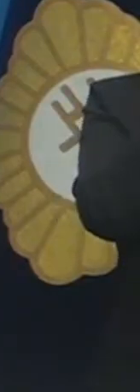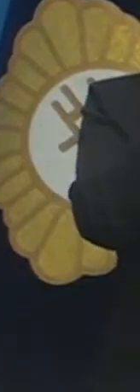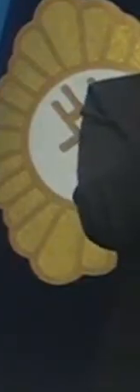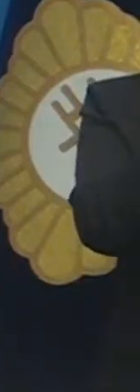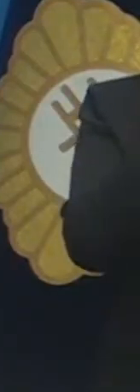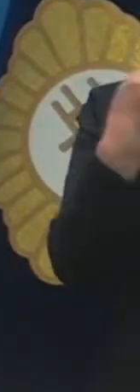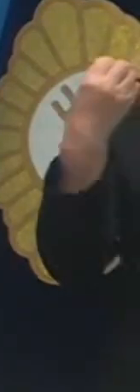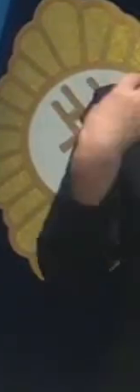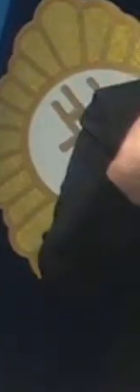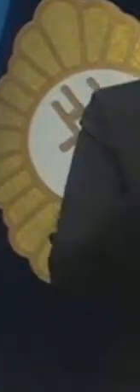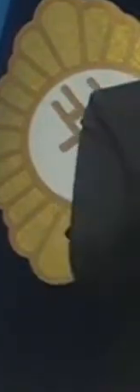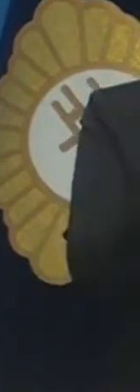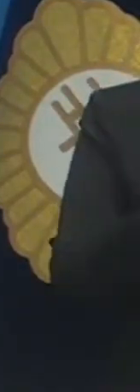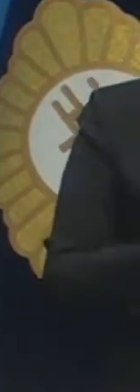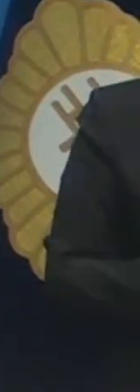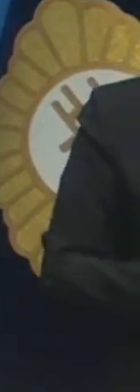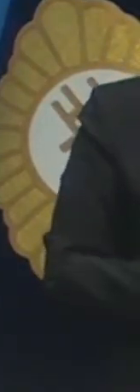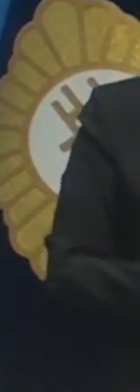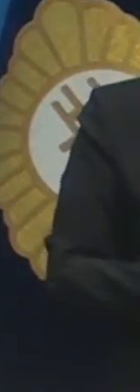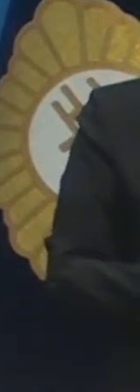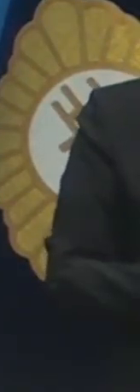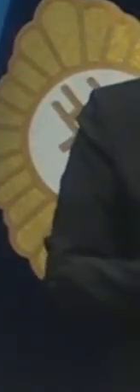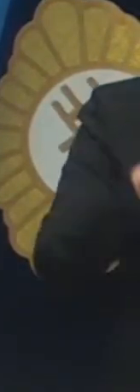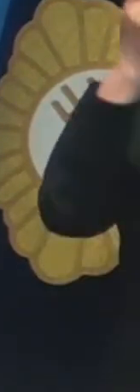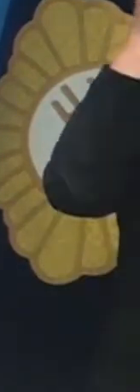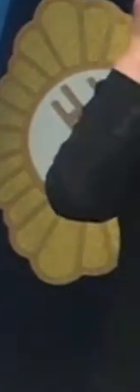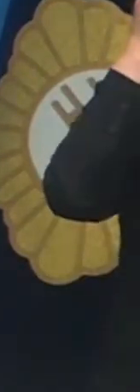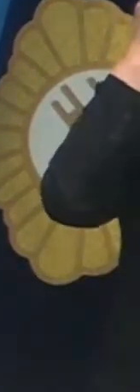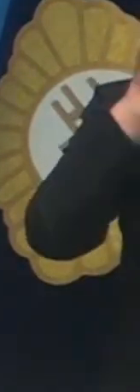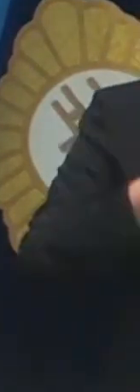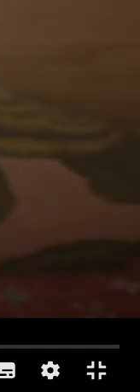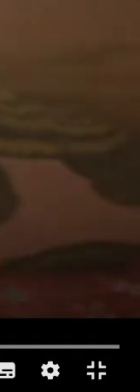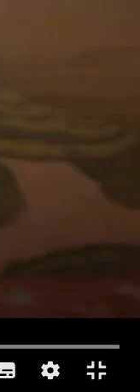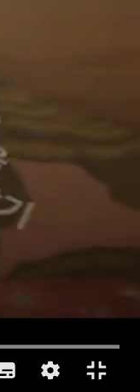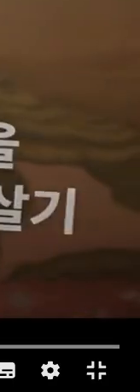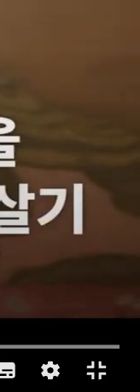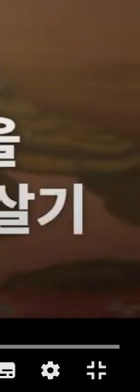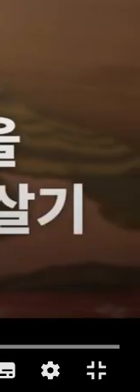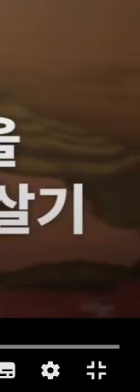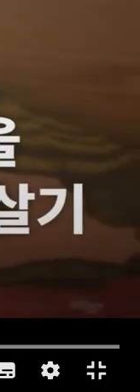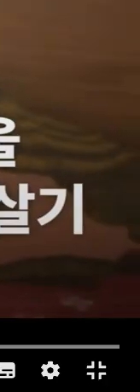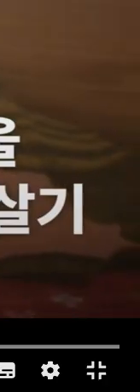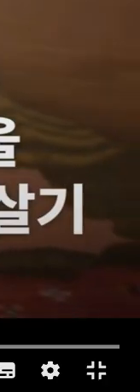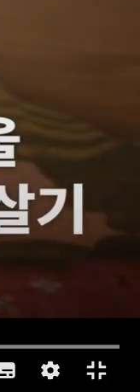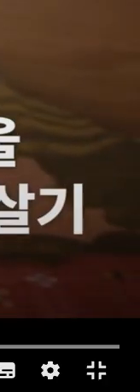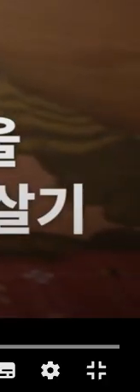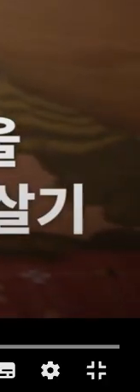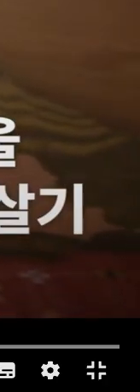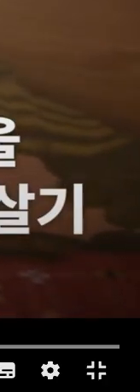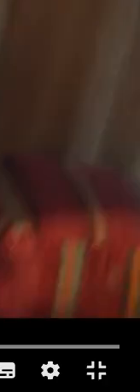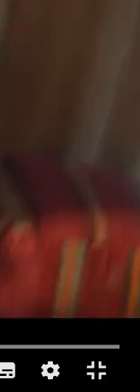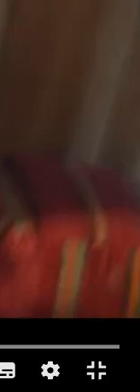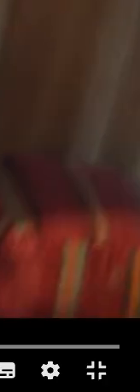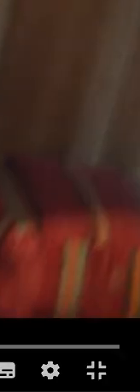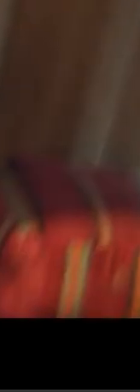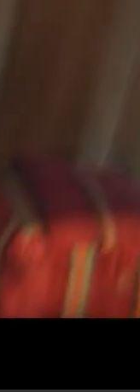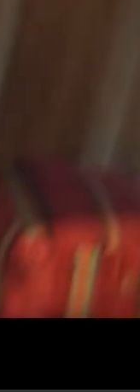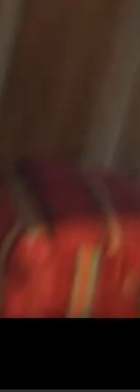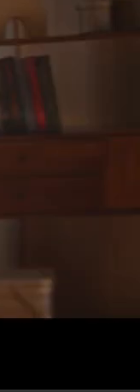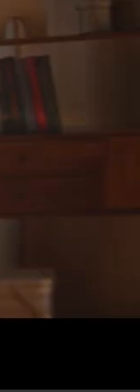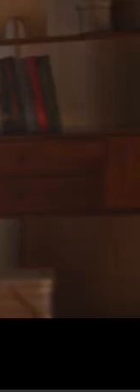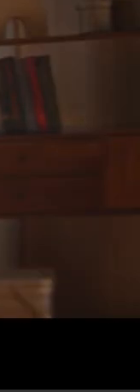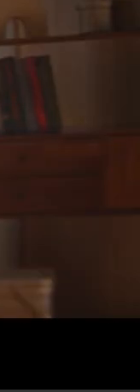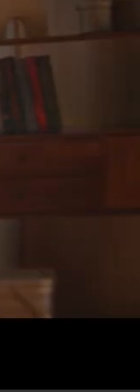없다고 의결했습니다. 왜 그랬는지 한 달 살기로 잠깐 살지. 구하는